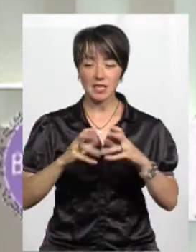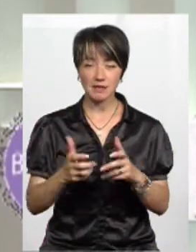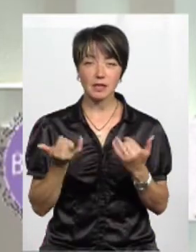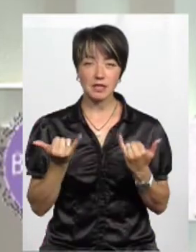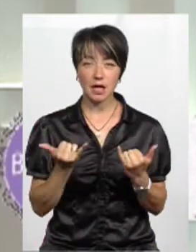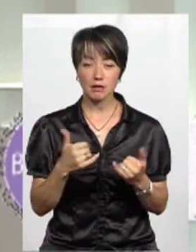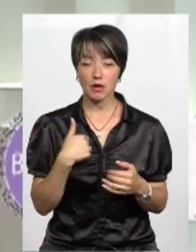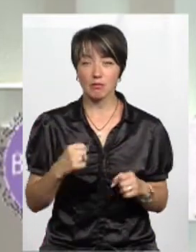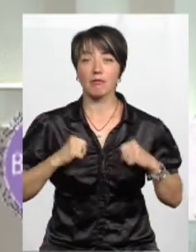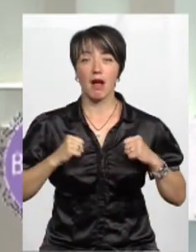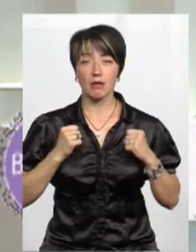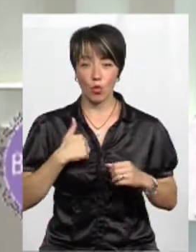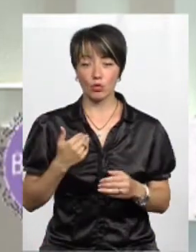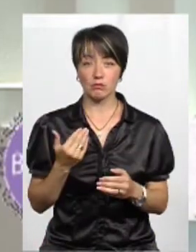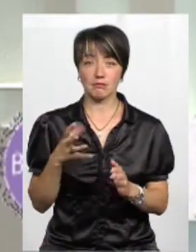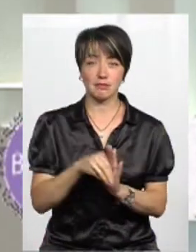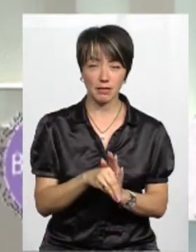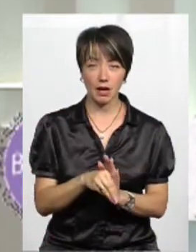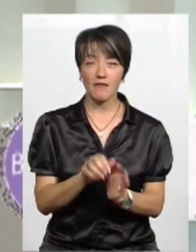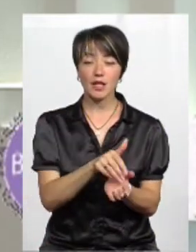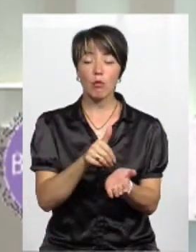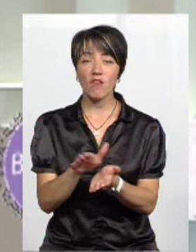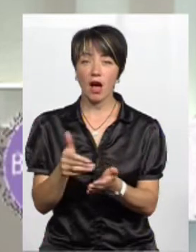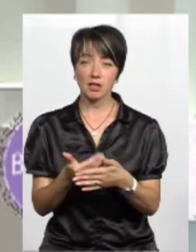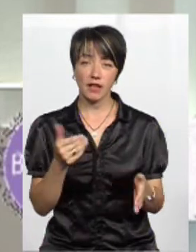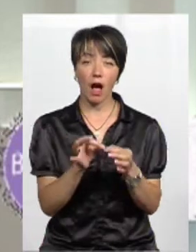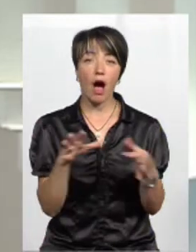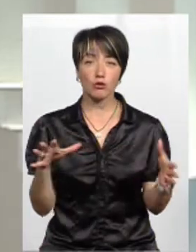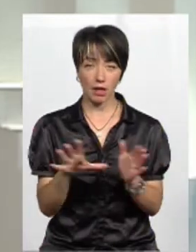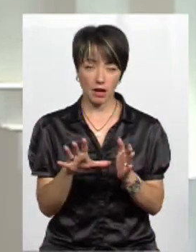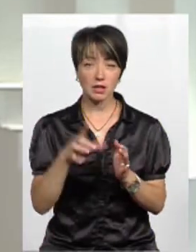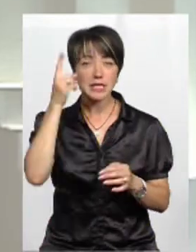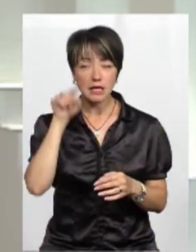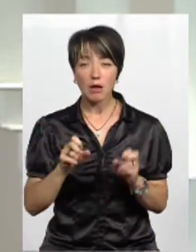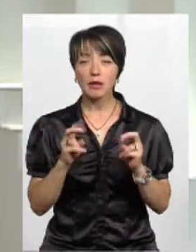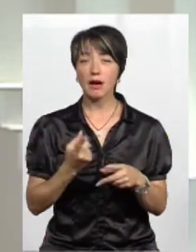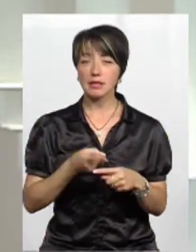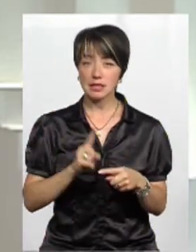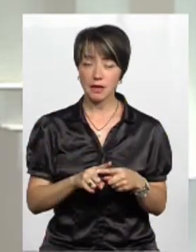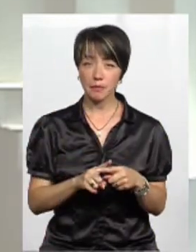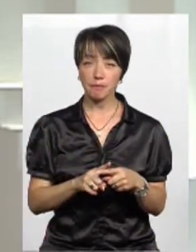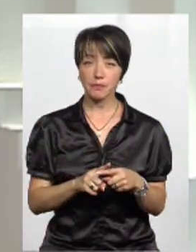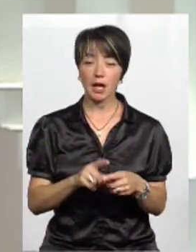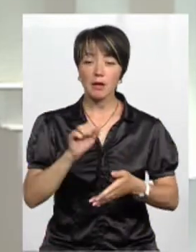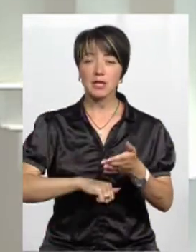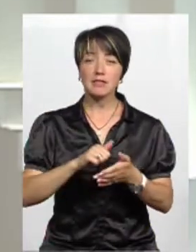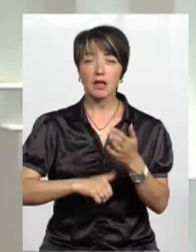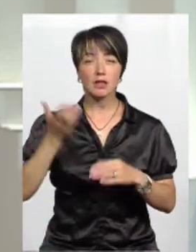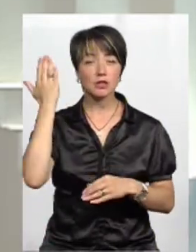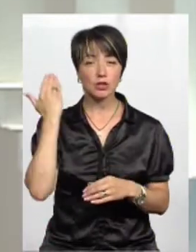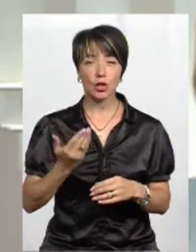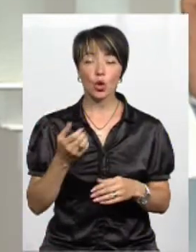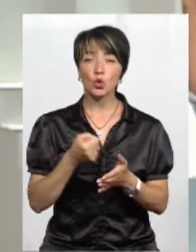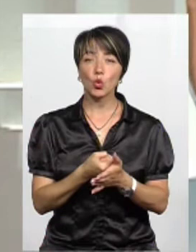зараз, до якого ми всі хочемо дійти, він відмовляється від атомної енергетики. Ми знаємо, наскільки це призвело свого часу